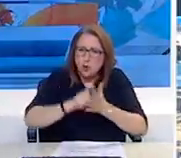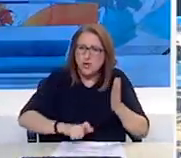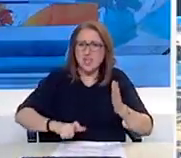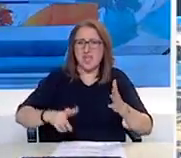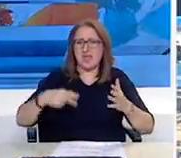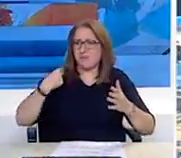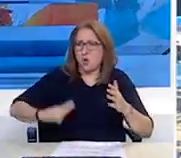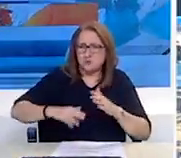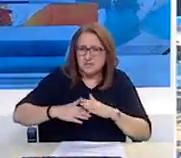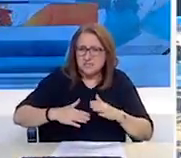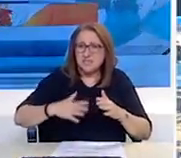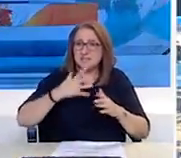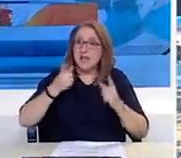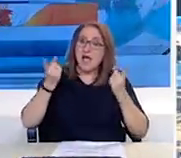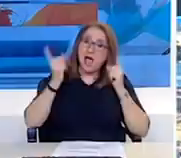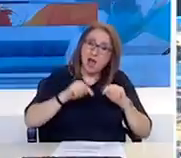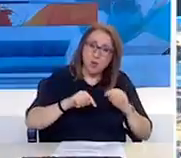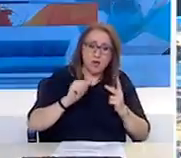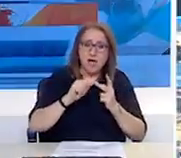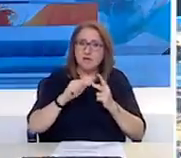η οικιακή μονάδα, η κλιματιστική.